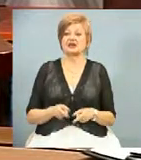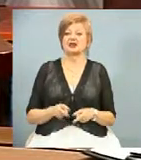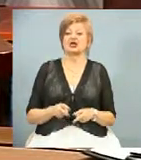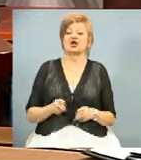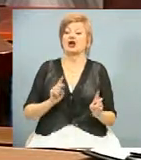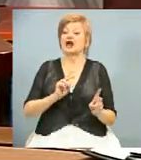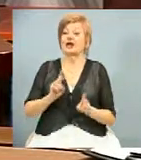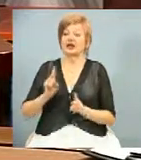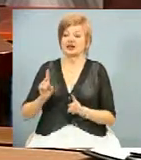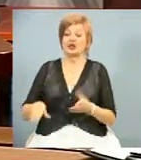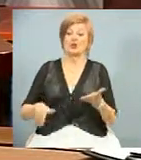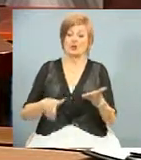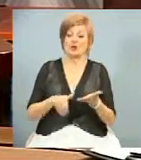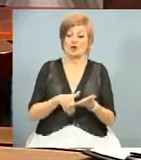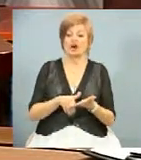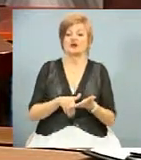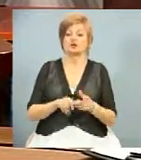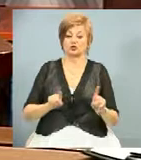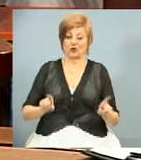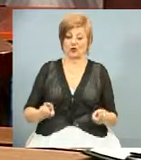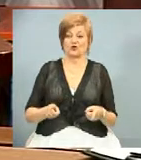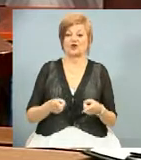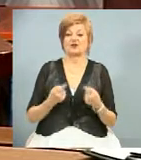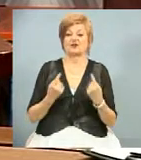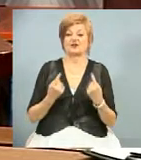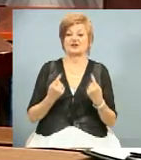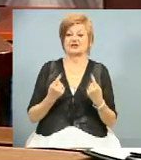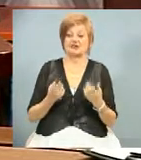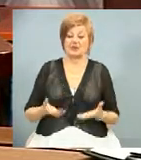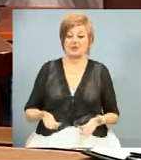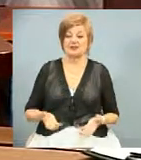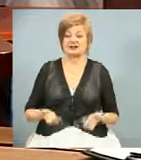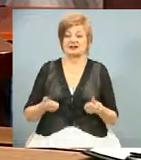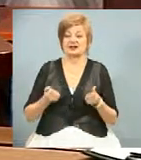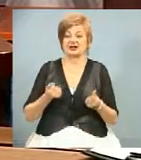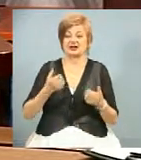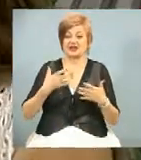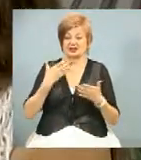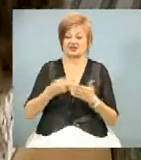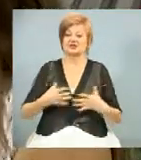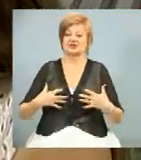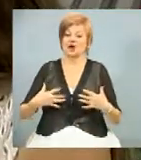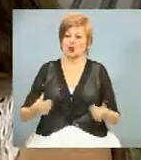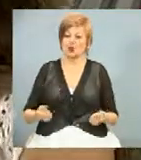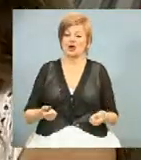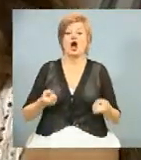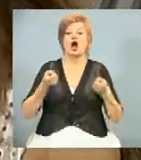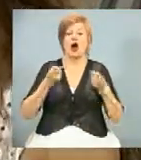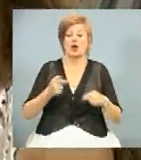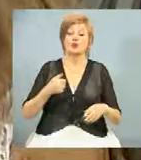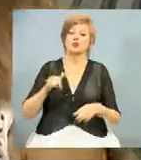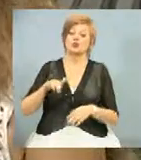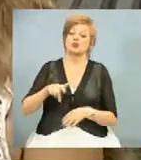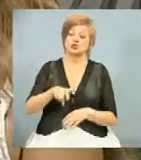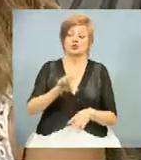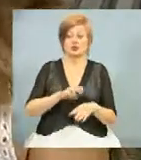фахівці, які допомагають відновити та підтримувати своє здоров'я. А чому ж ми йдемо до